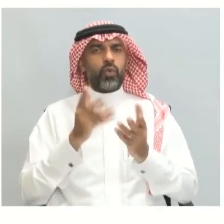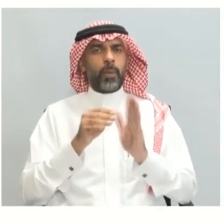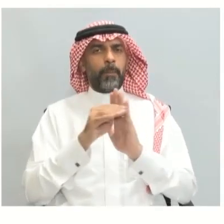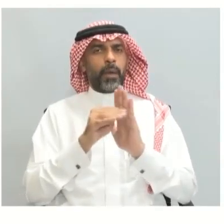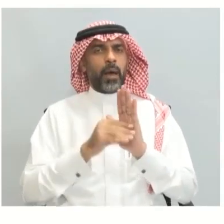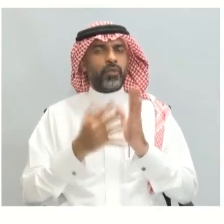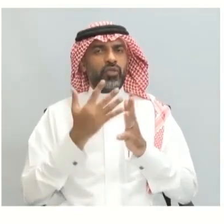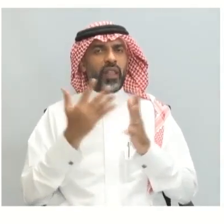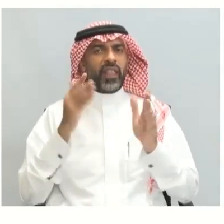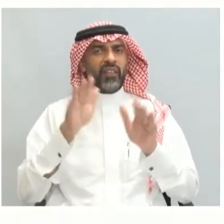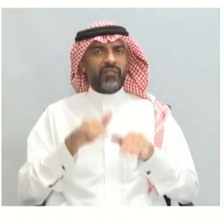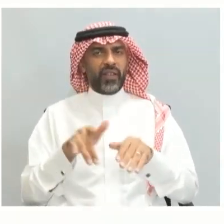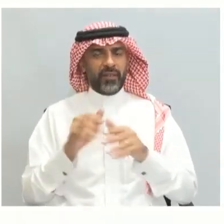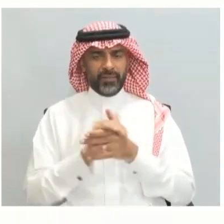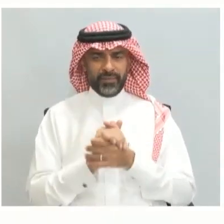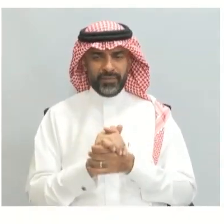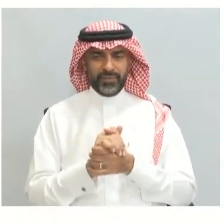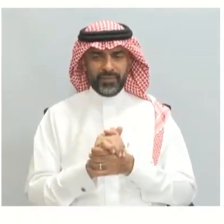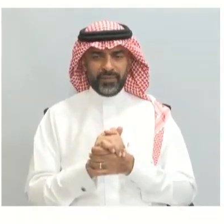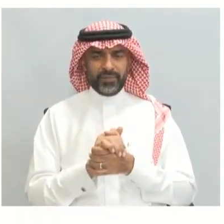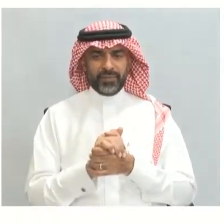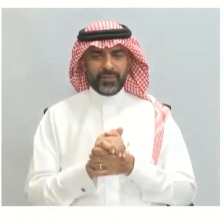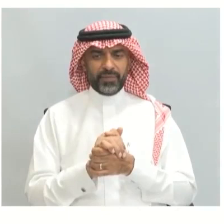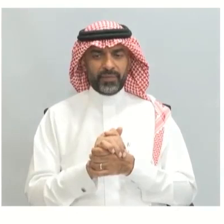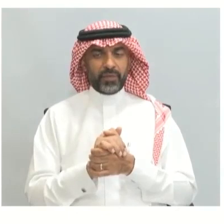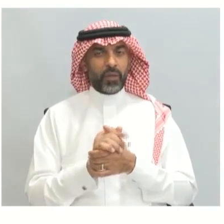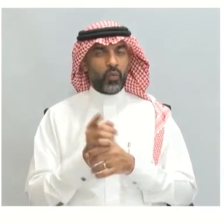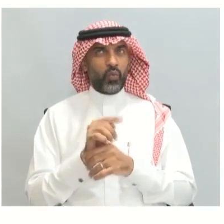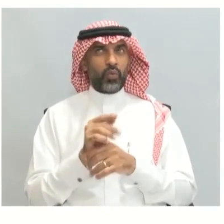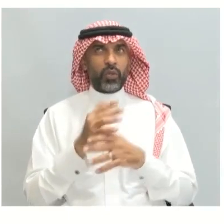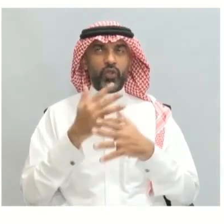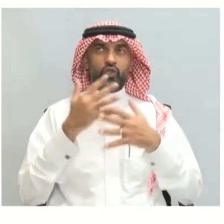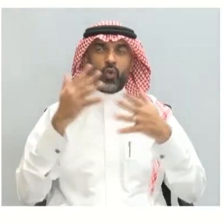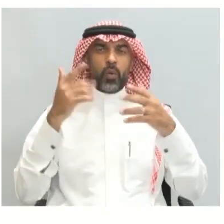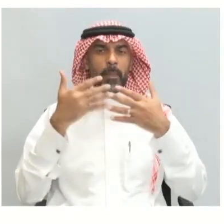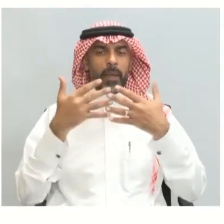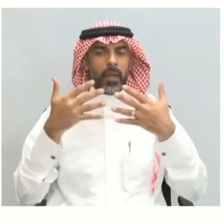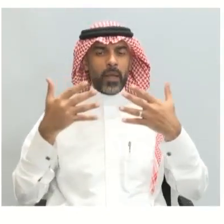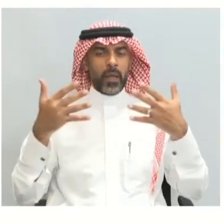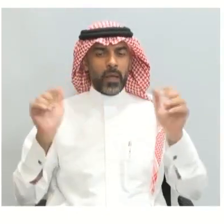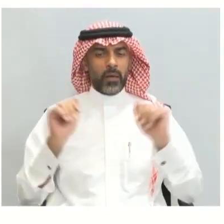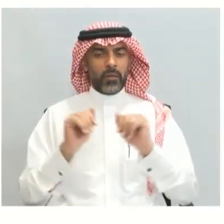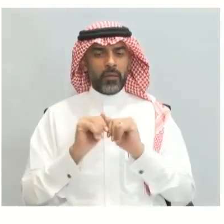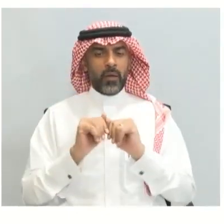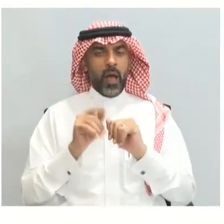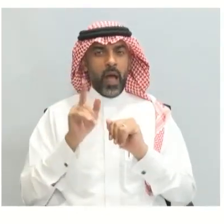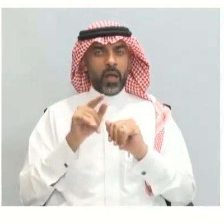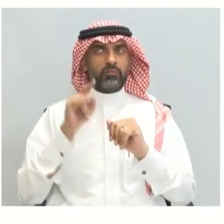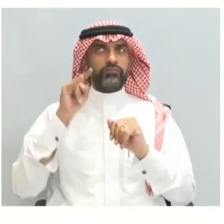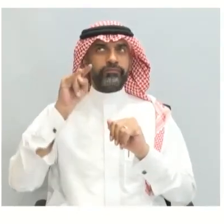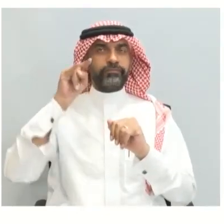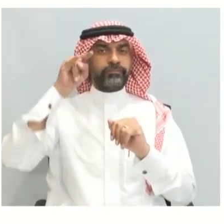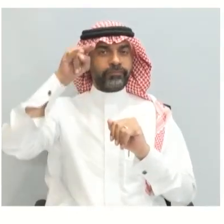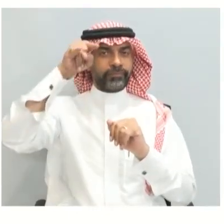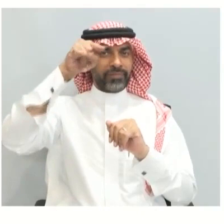يستخدمها الانسان في التنقل ومع رحابه الجو ابنائي كما تعلمون لا يستغني الطيارون